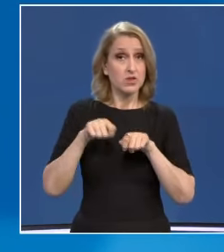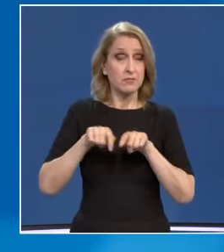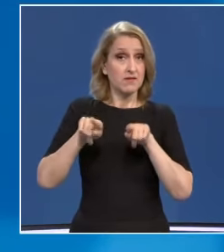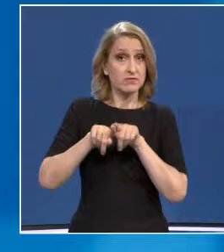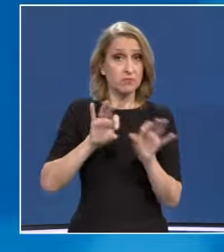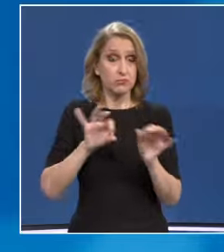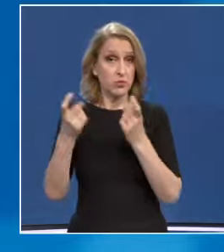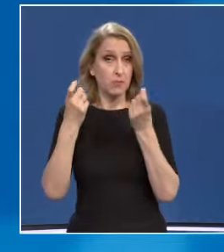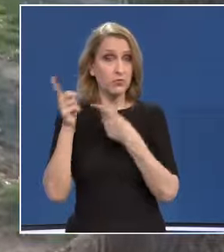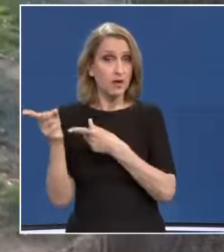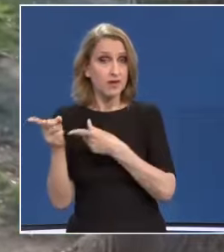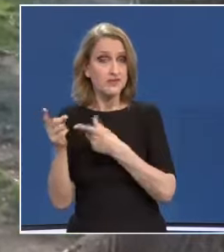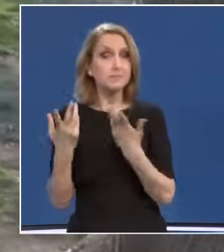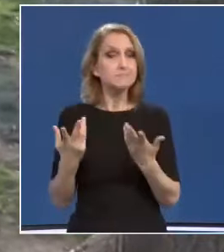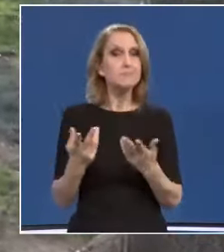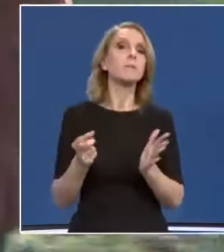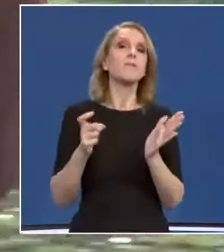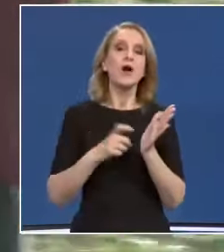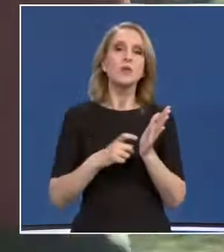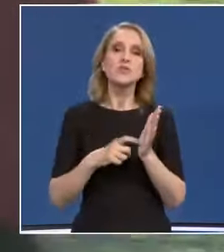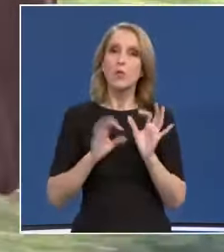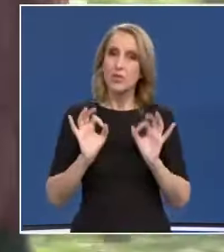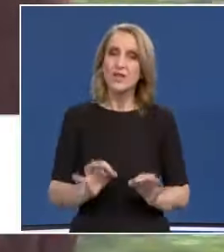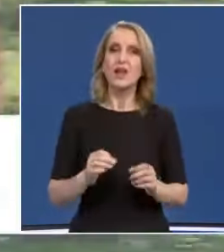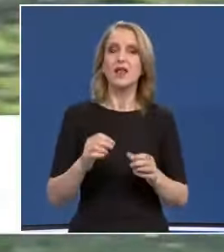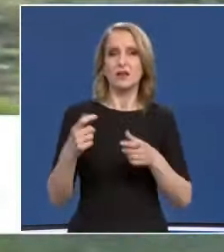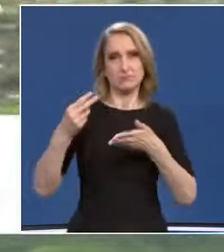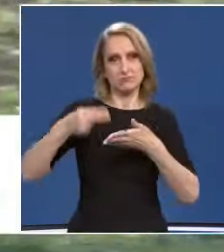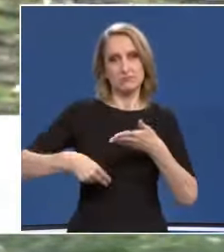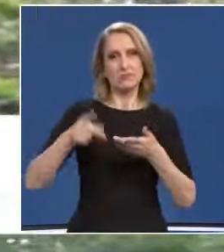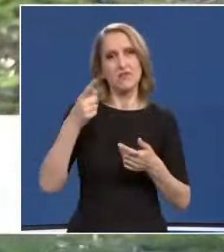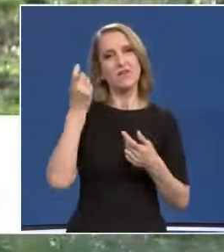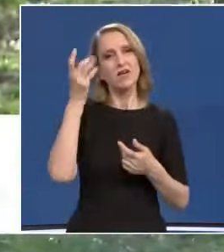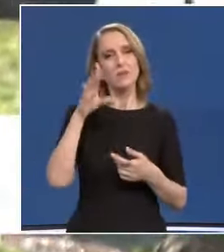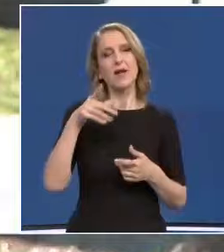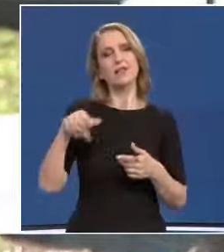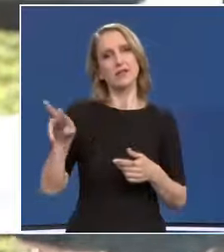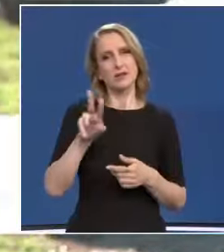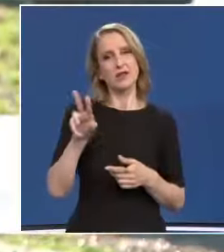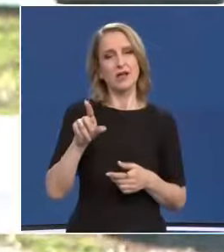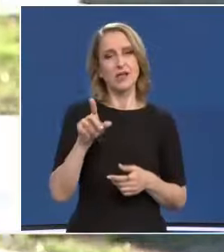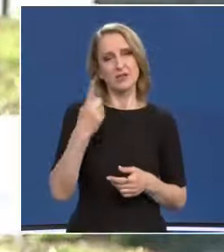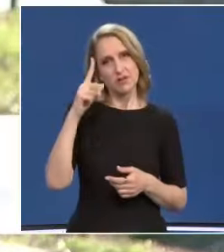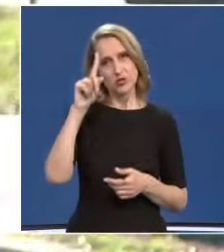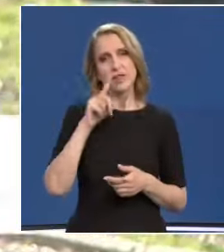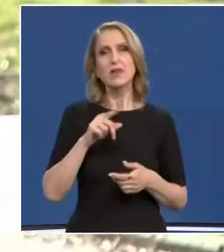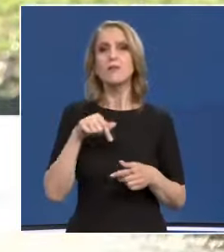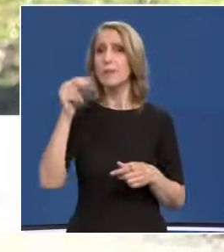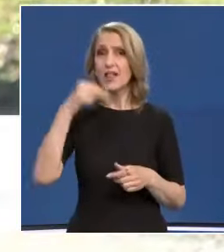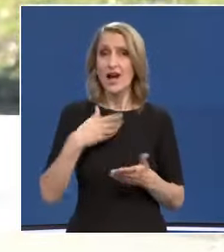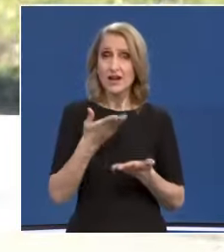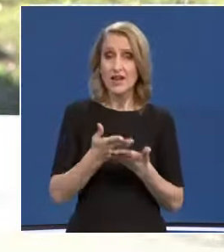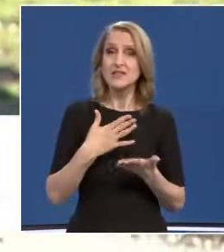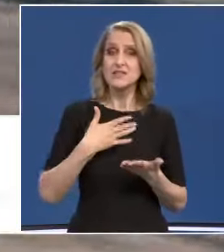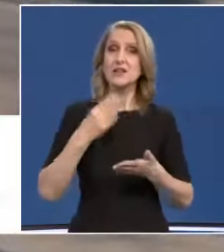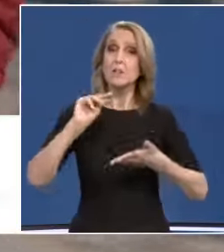съседка. Узаконили връзката си във Великобритания през 2016 и осъдили България в Страсбург заради отказ бракът им да бъде